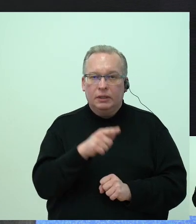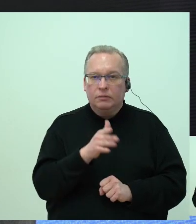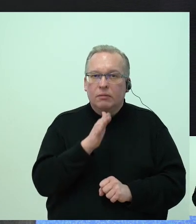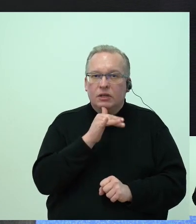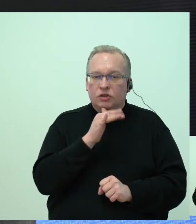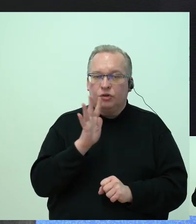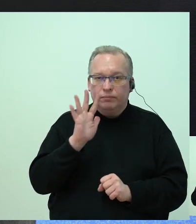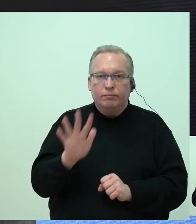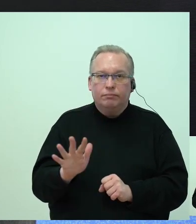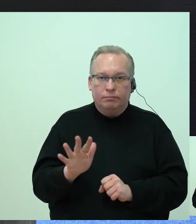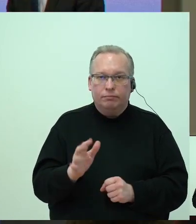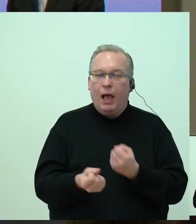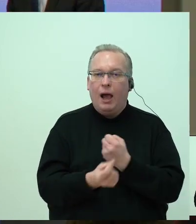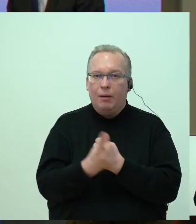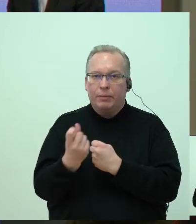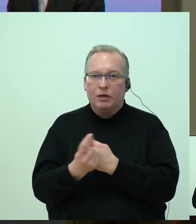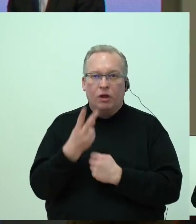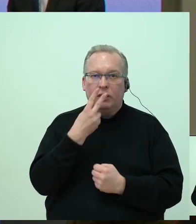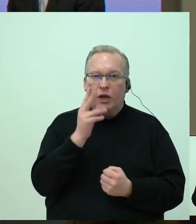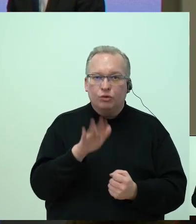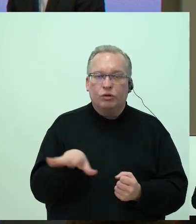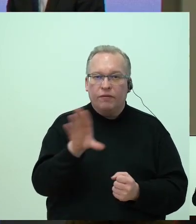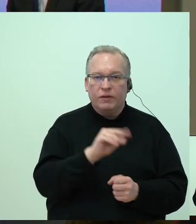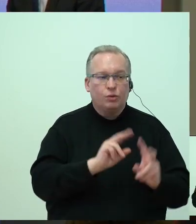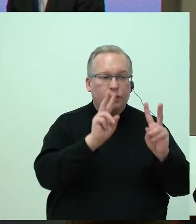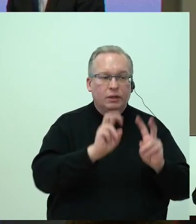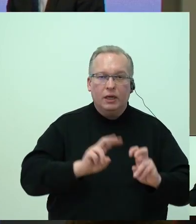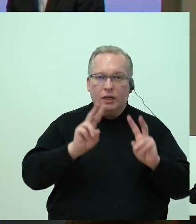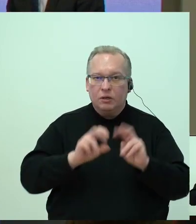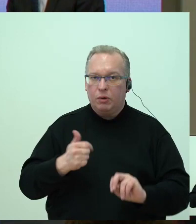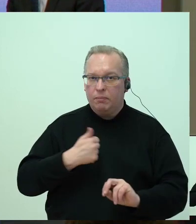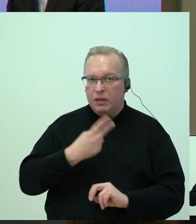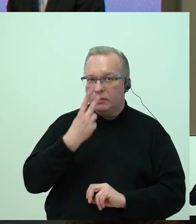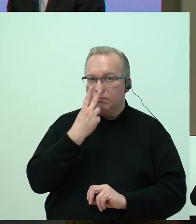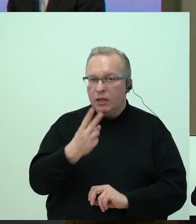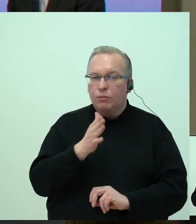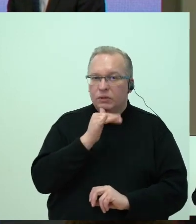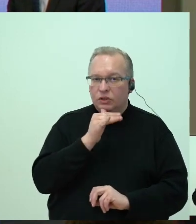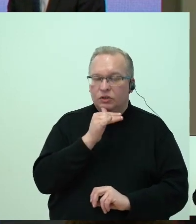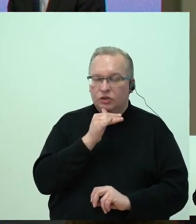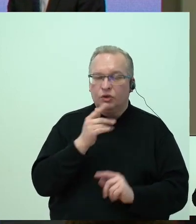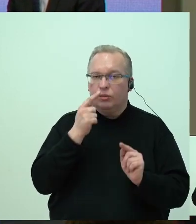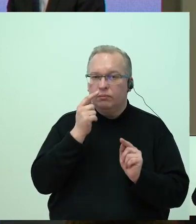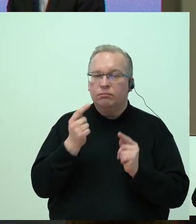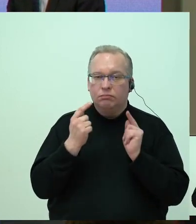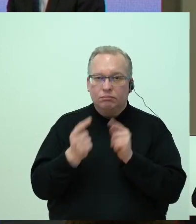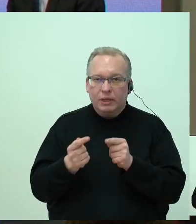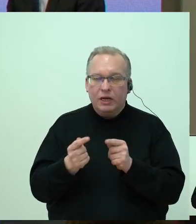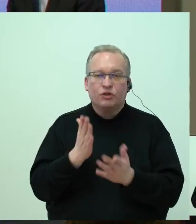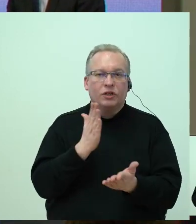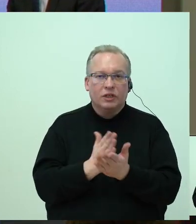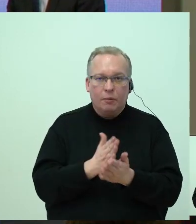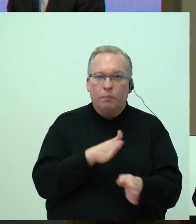antisemitinės apraiškos. Nepaisant tų visų atliktų tyrimų, mes matome, kad antisemitizmas gyvas. Mes matome,